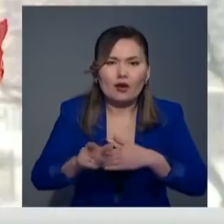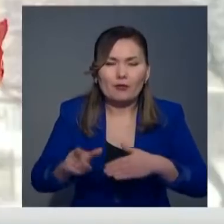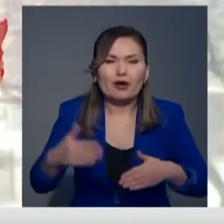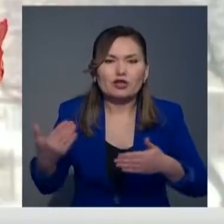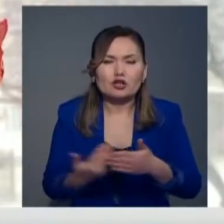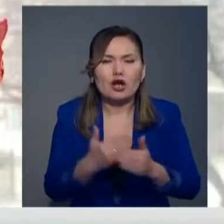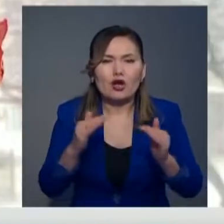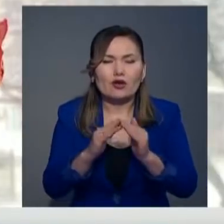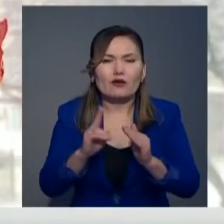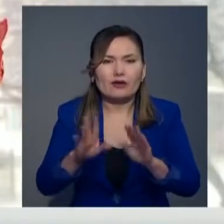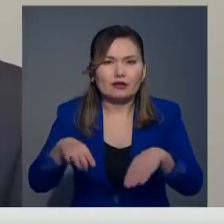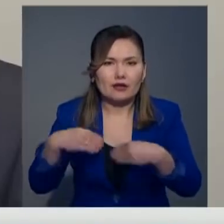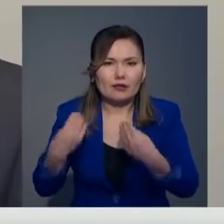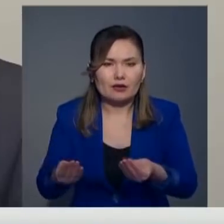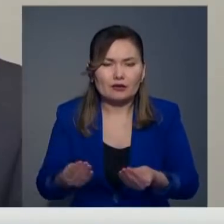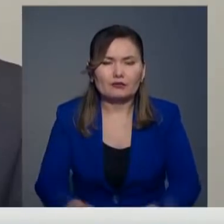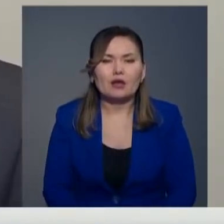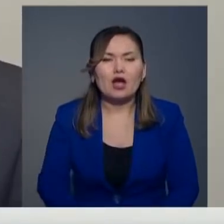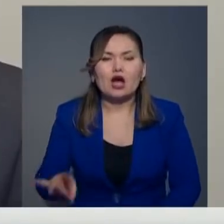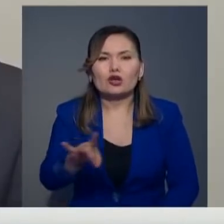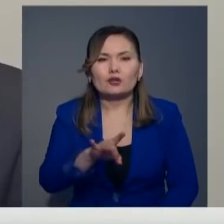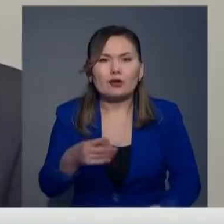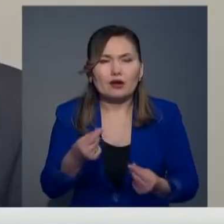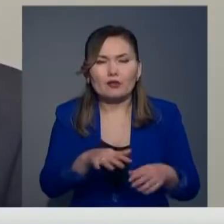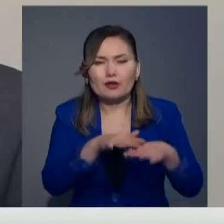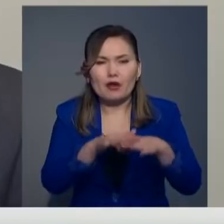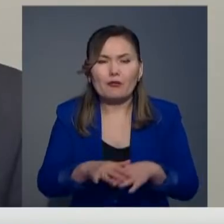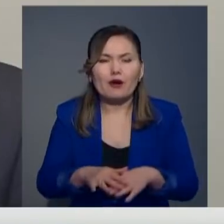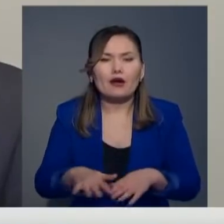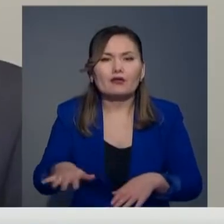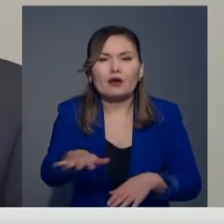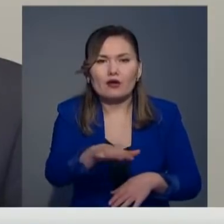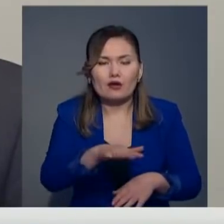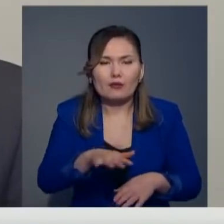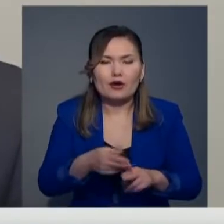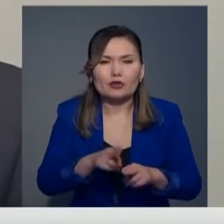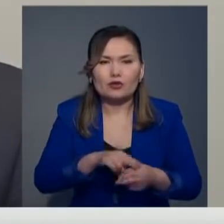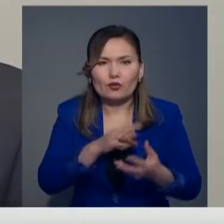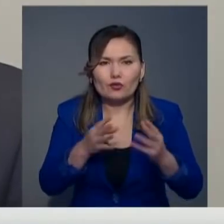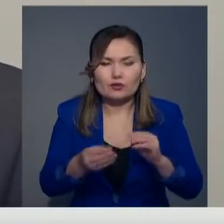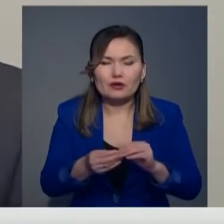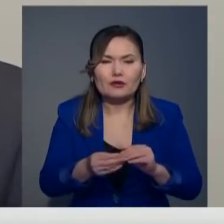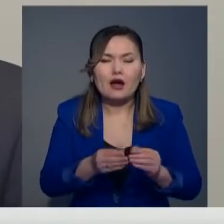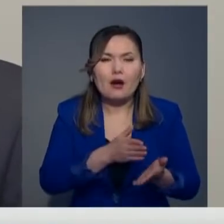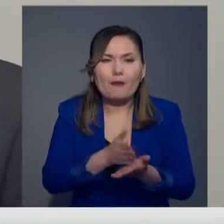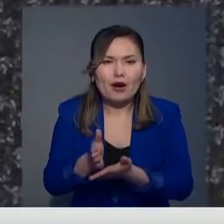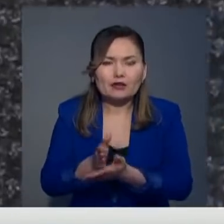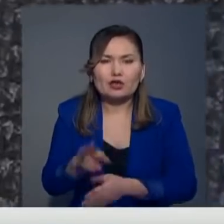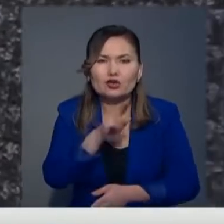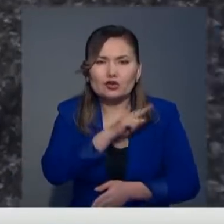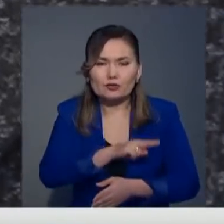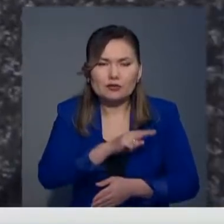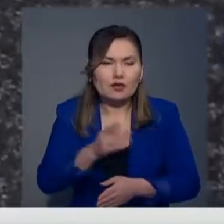жаңа үйге кірген. Республика бойынша бөлінген қаражат болғаннан кейін қай облыс, қай өңір өзінің осы бағыттағы жұмысын